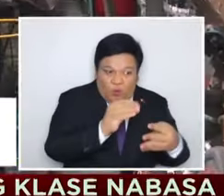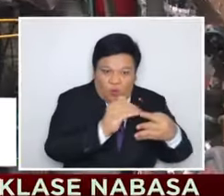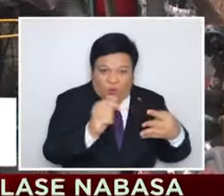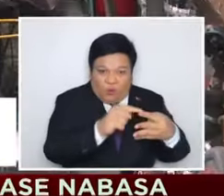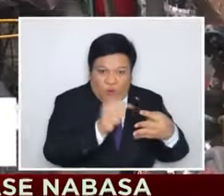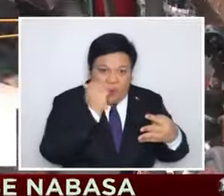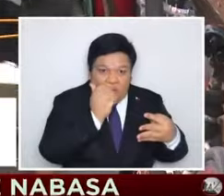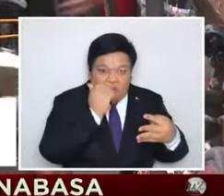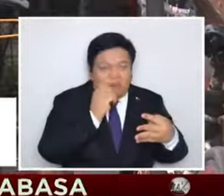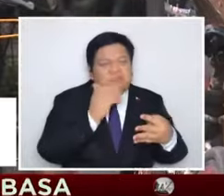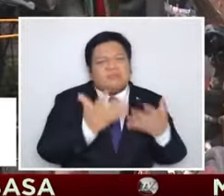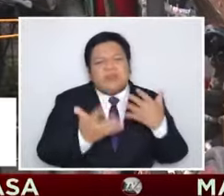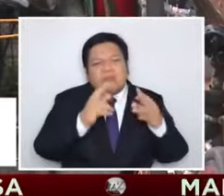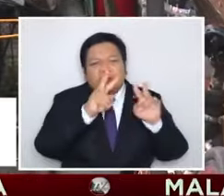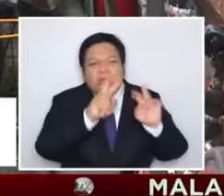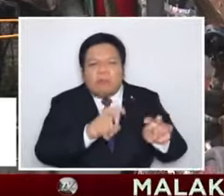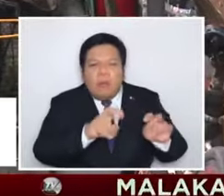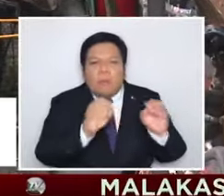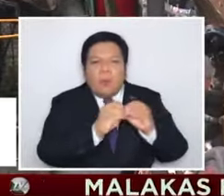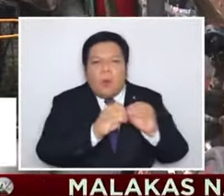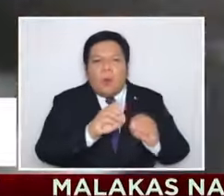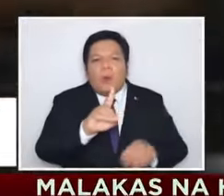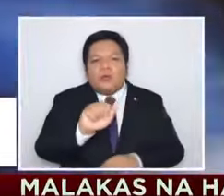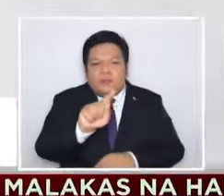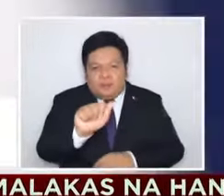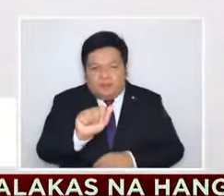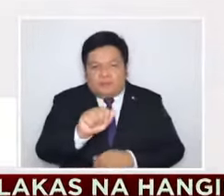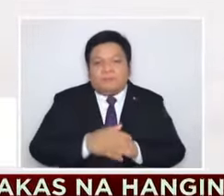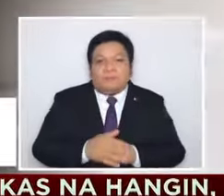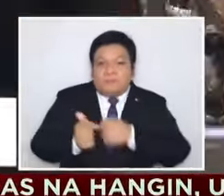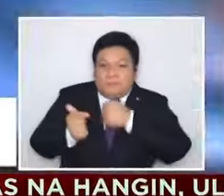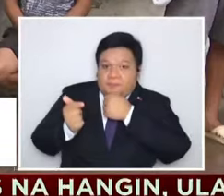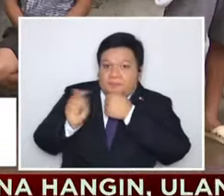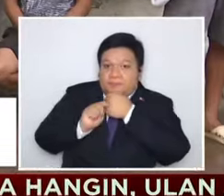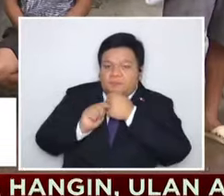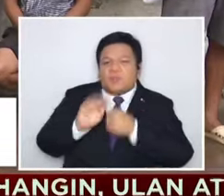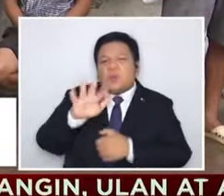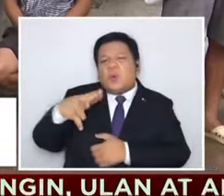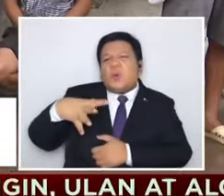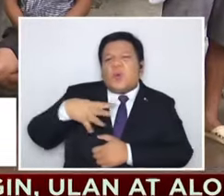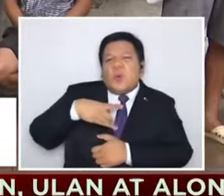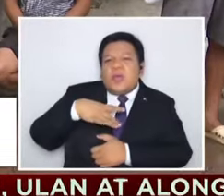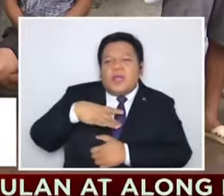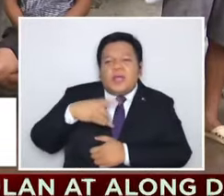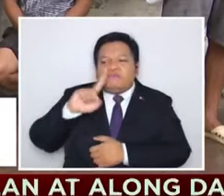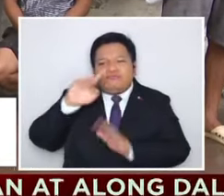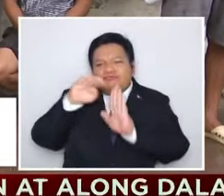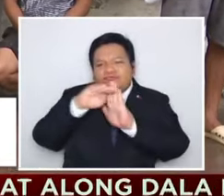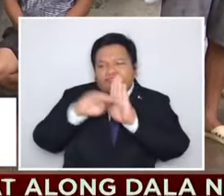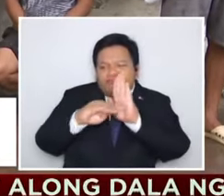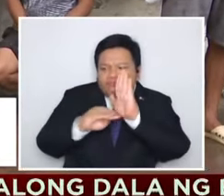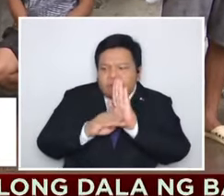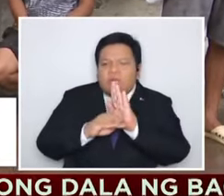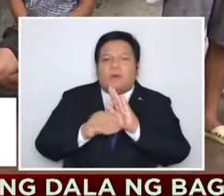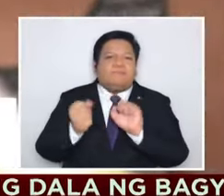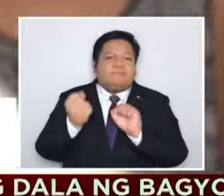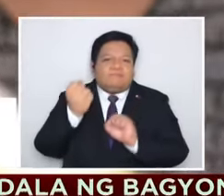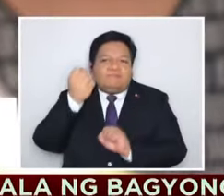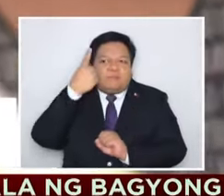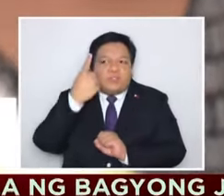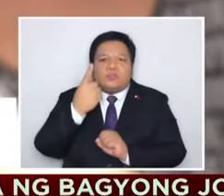data. Kaya wait lang, sabi ng gobyerno, sa mga guidelines para maintindihan ng husto ng mga